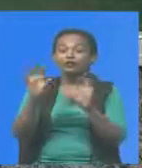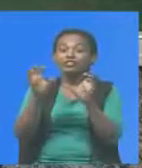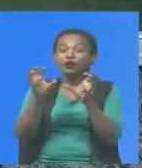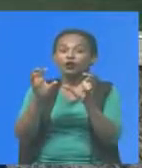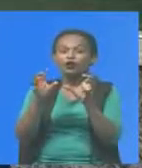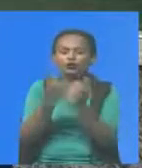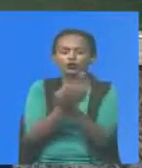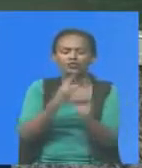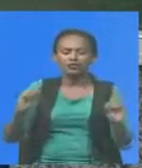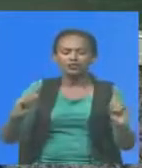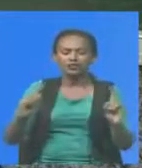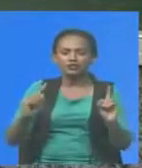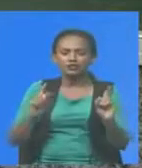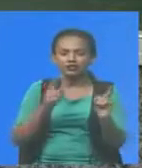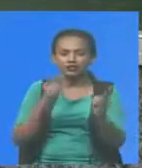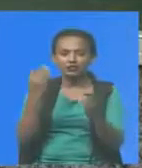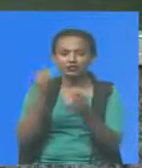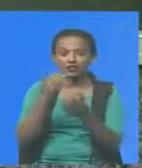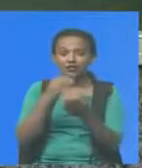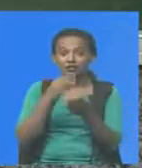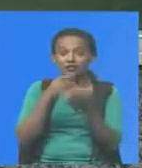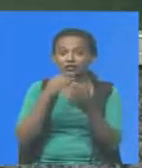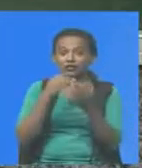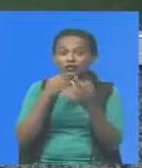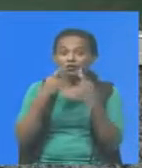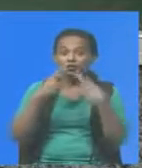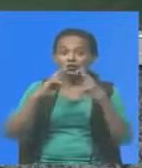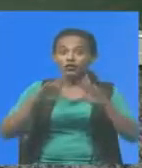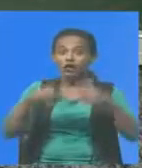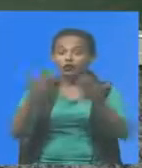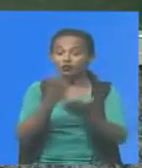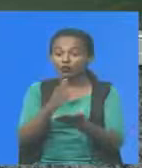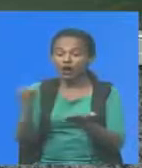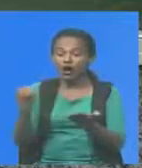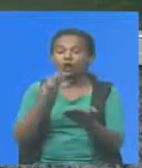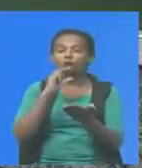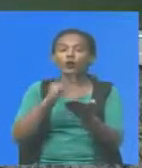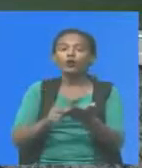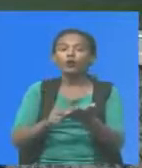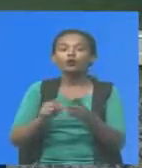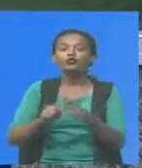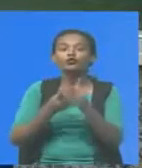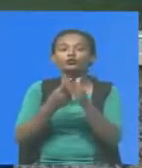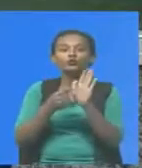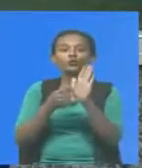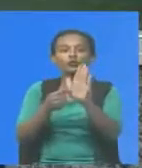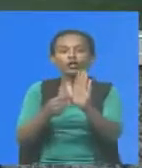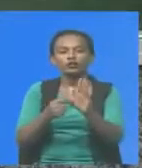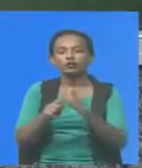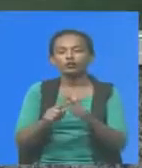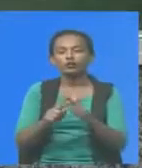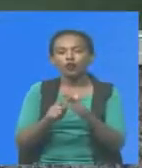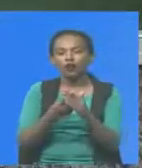እንዲዘግቡና የህዝቡ ድምጽ እንዲሆኑ በመወሰኑ ምክንያት በጎ ጅምር መታየት ጀምሯል።